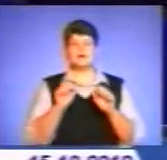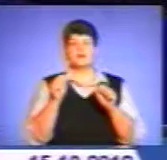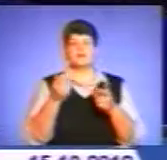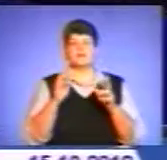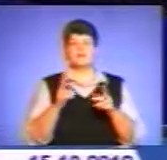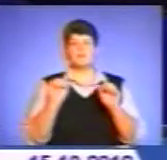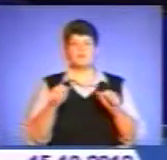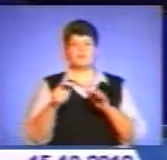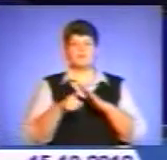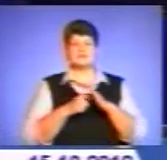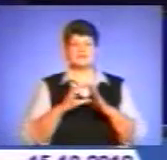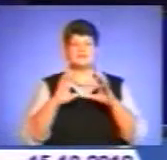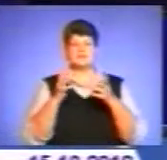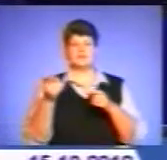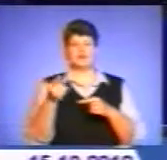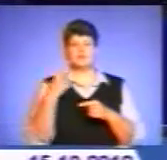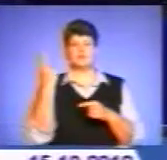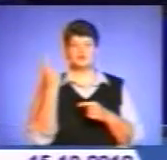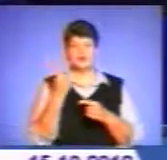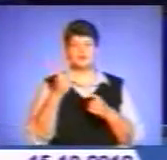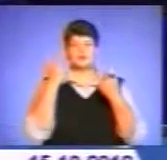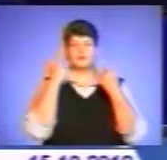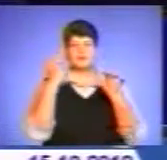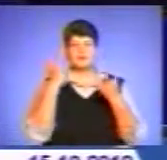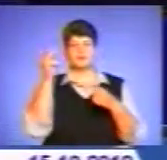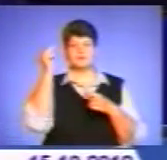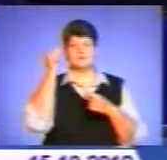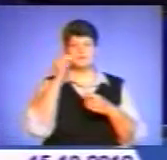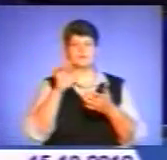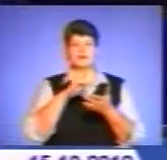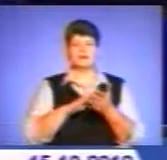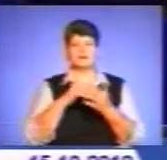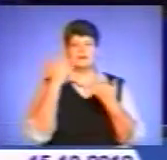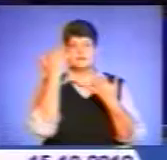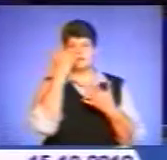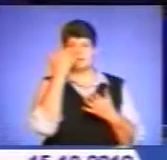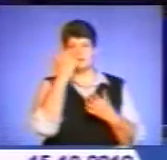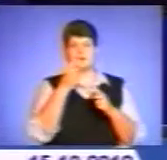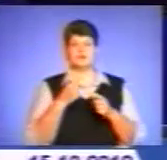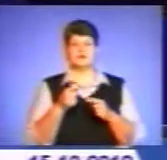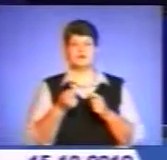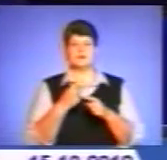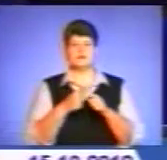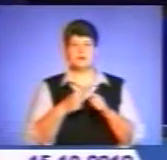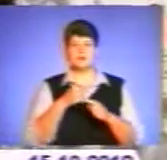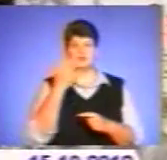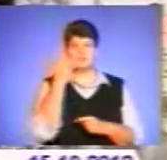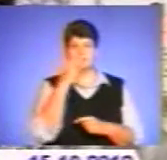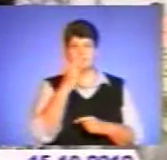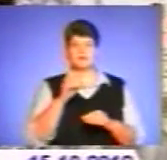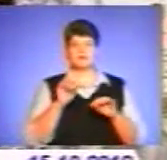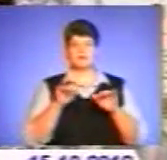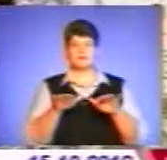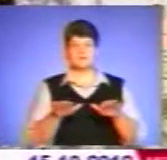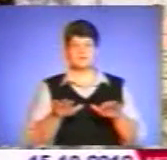цей світ. У Тернопільському обласному навчально-інформаційному центрі для сліпих і слабозорих влаштували мистецьку акцію.